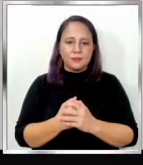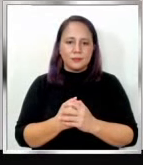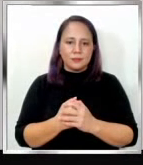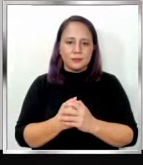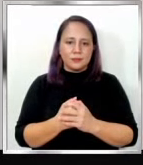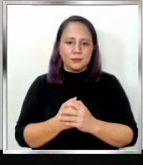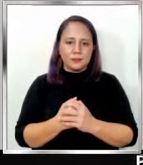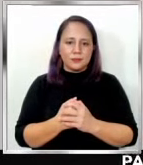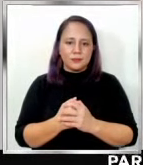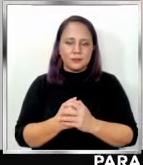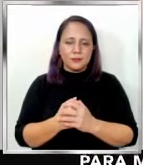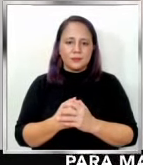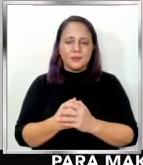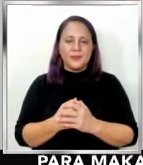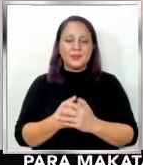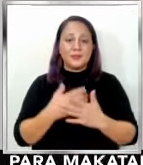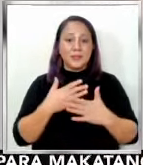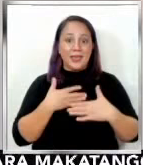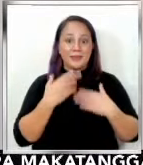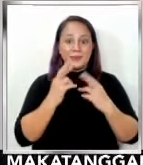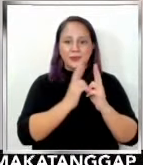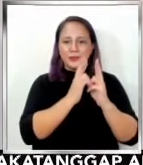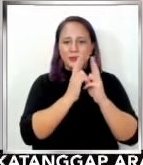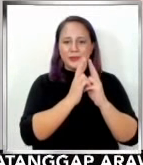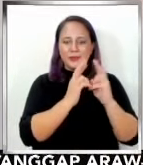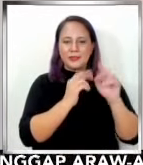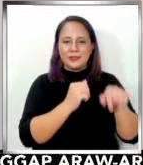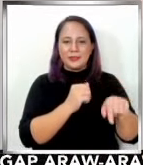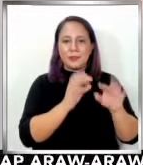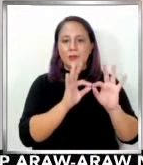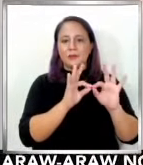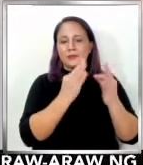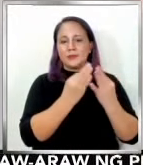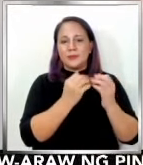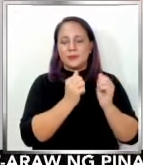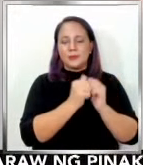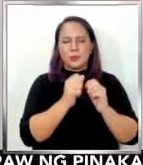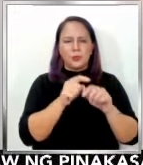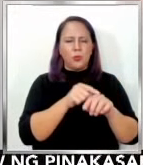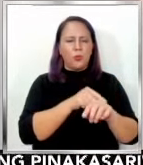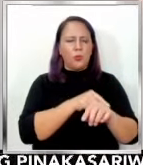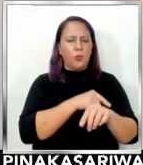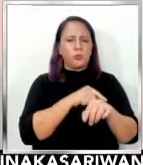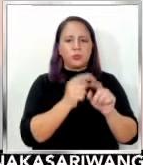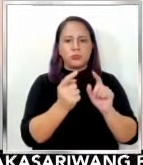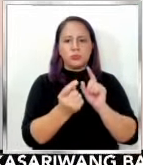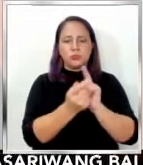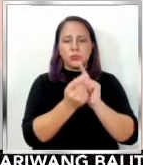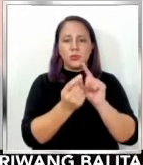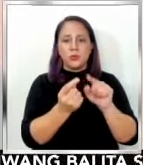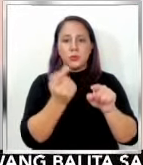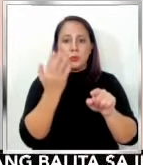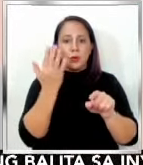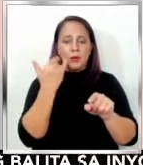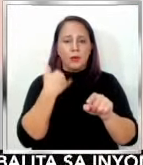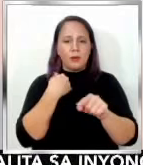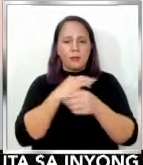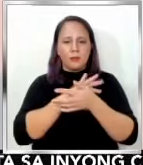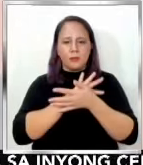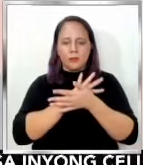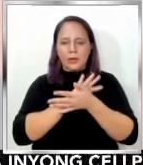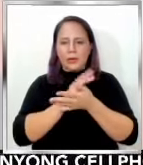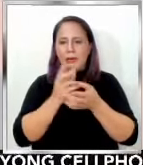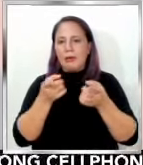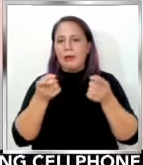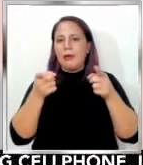Ang masayasan ng reunion sa mga mahal sa buhay sa loob ng mahabang panahon bunsod ng pandemya na uwi sa malagim na